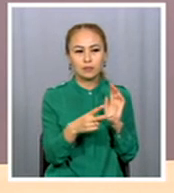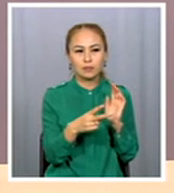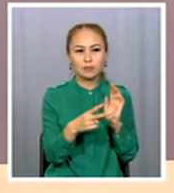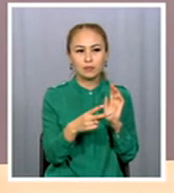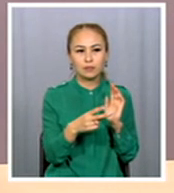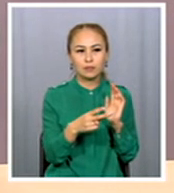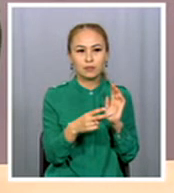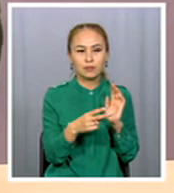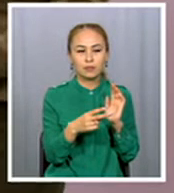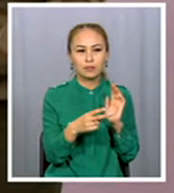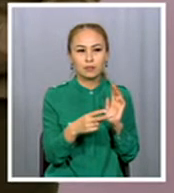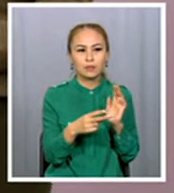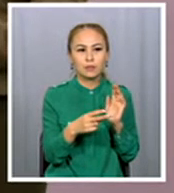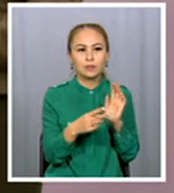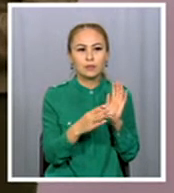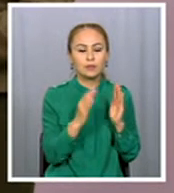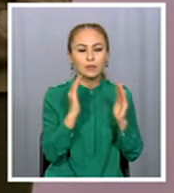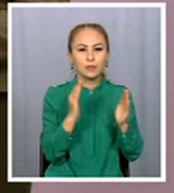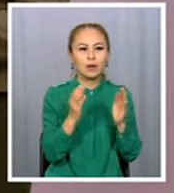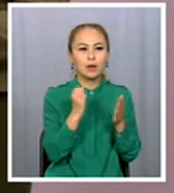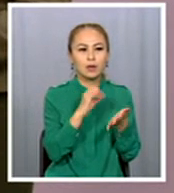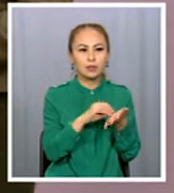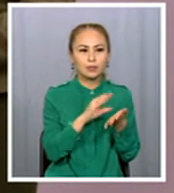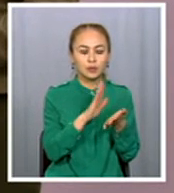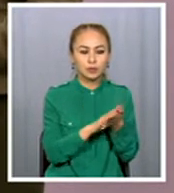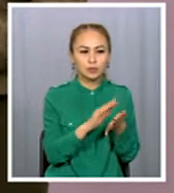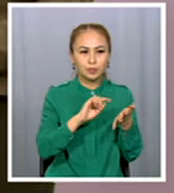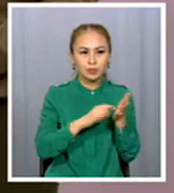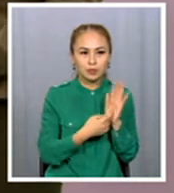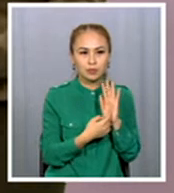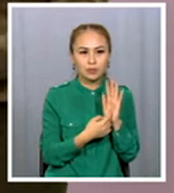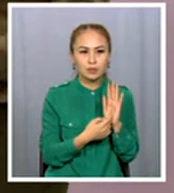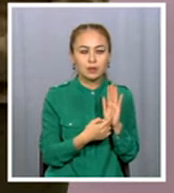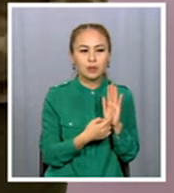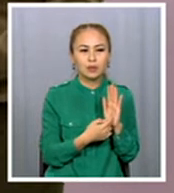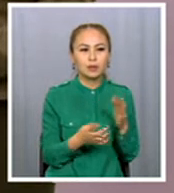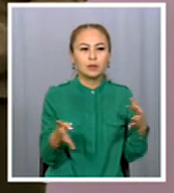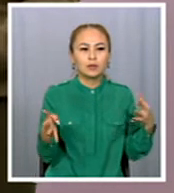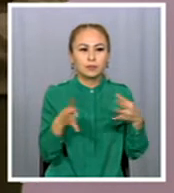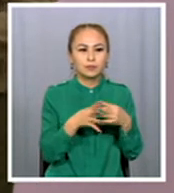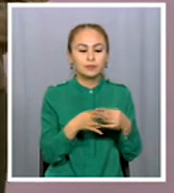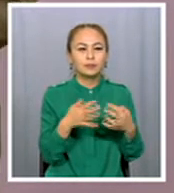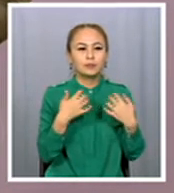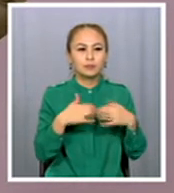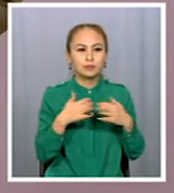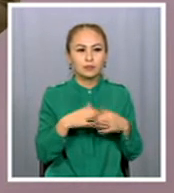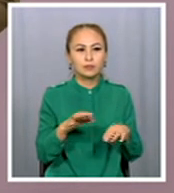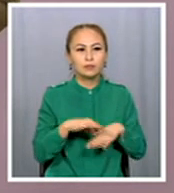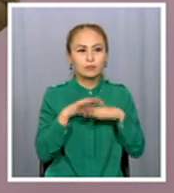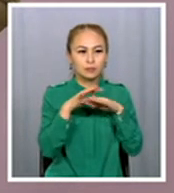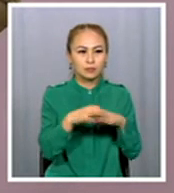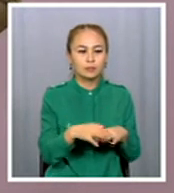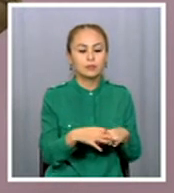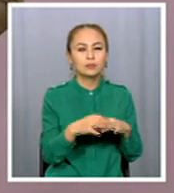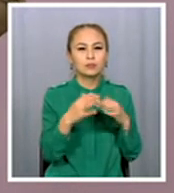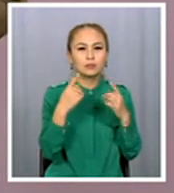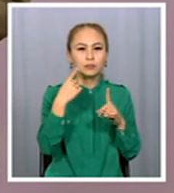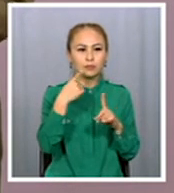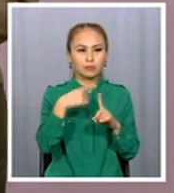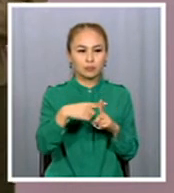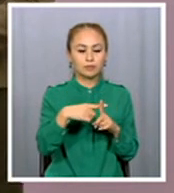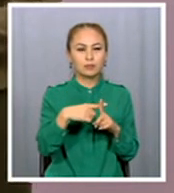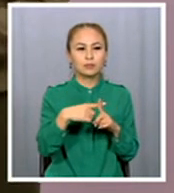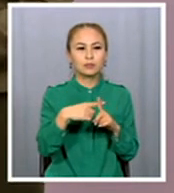6 саны мен А әрпінің көбейтіндісі. Үлестірімділік қасиетті пайдаланып, сандарды